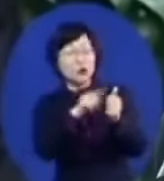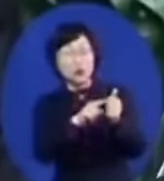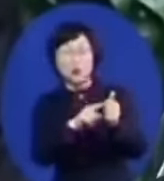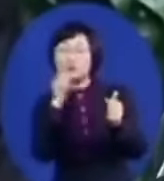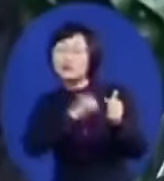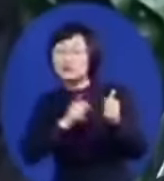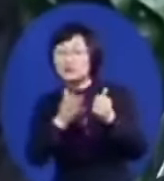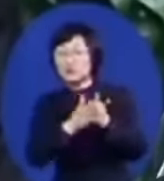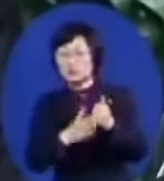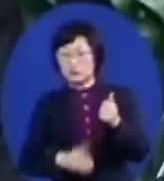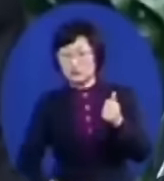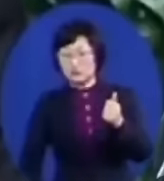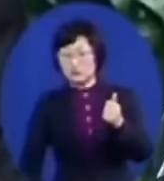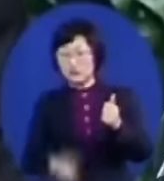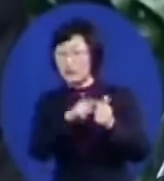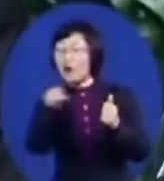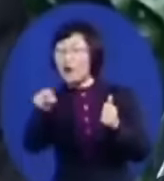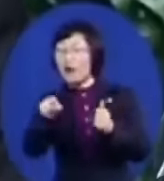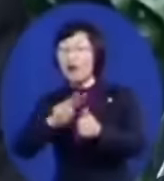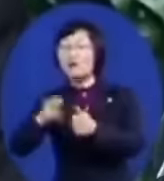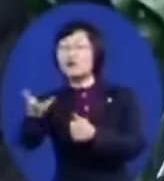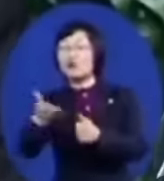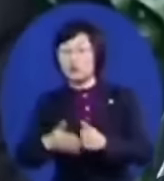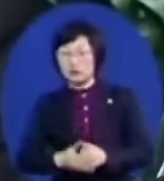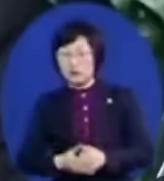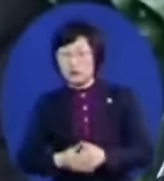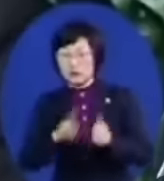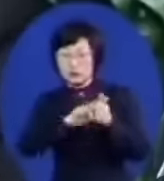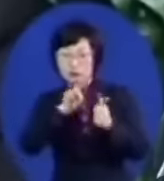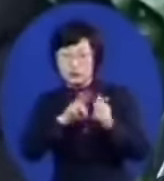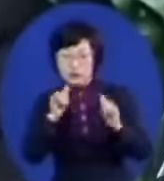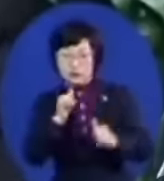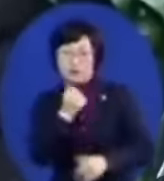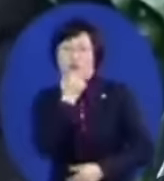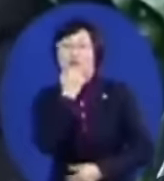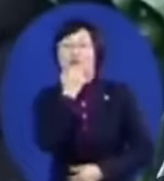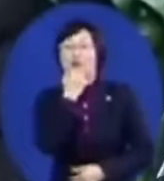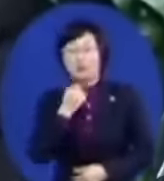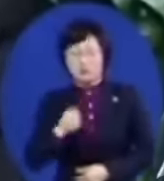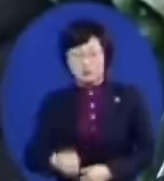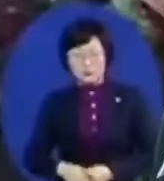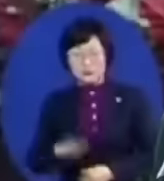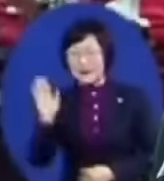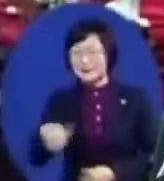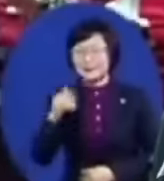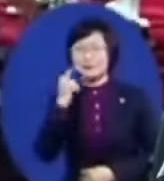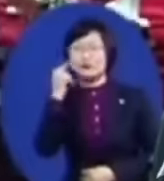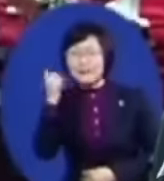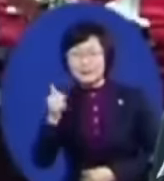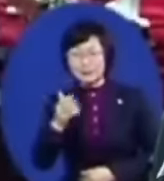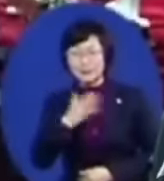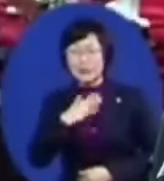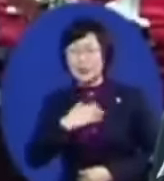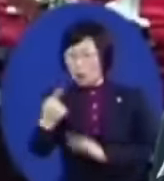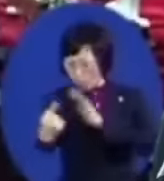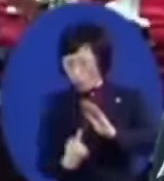있는데. 그 이발사가 허허 웃으면서 목사님 내게 안 오니까